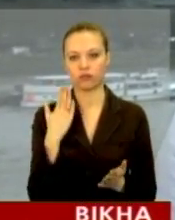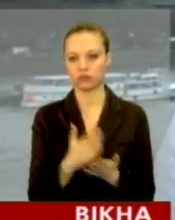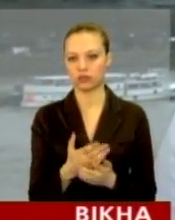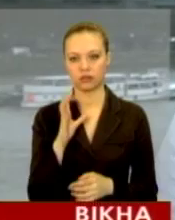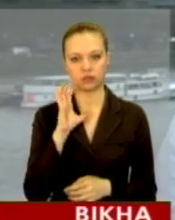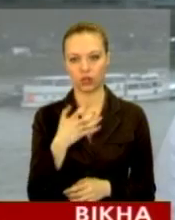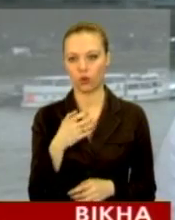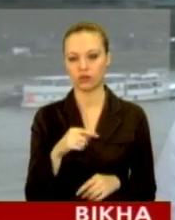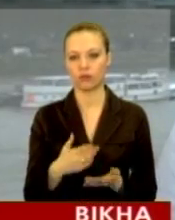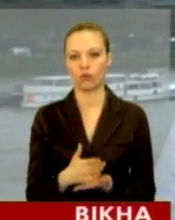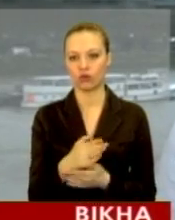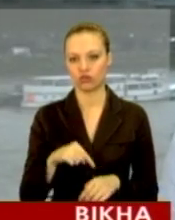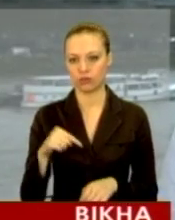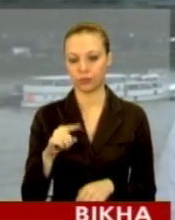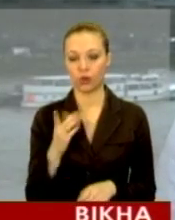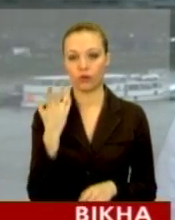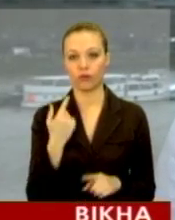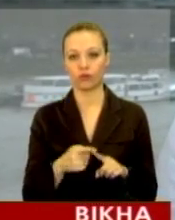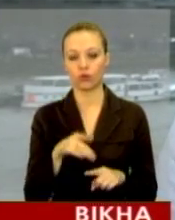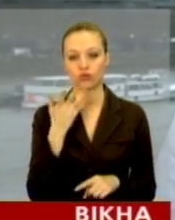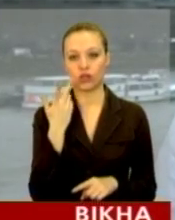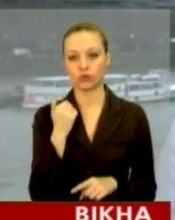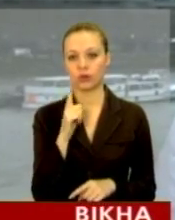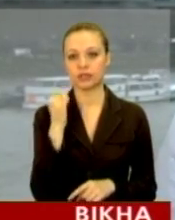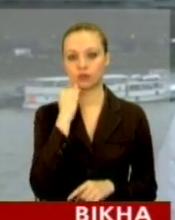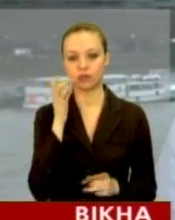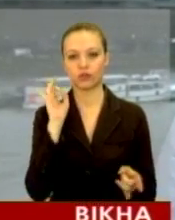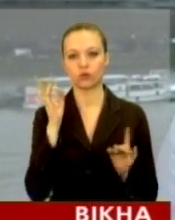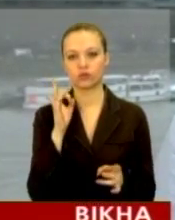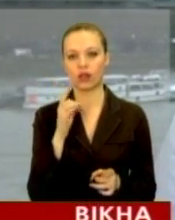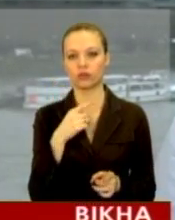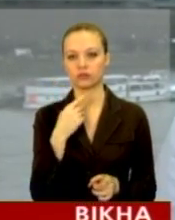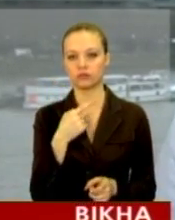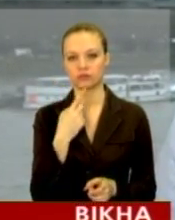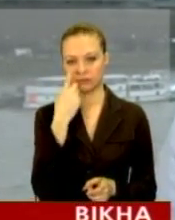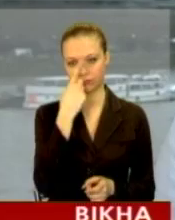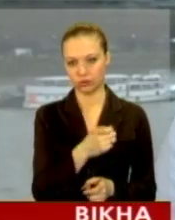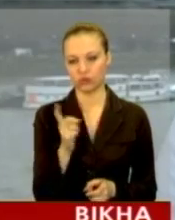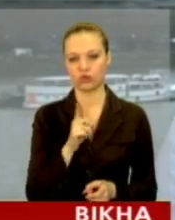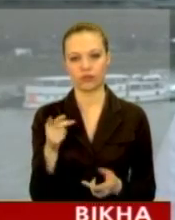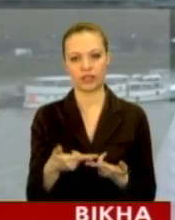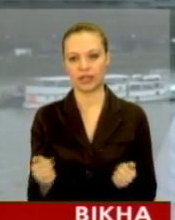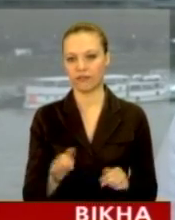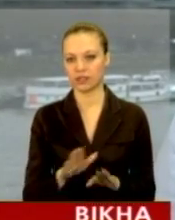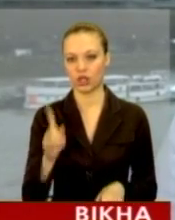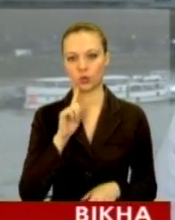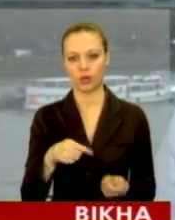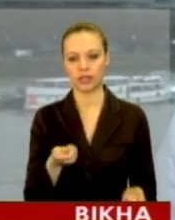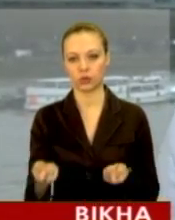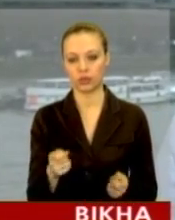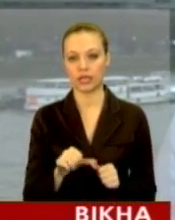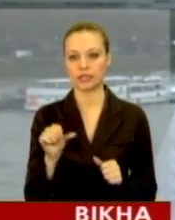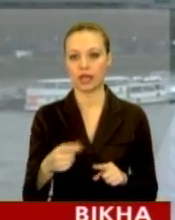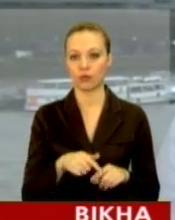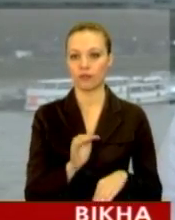серйозним політичним сигналом. Тобто у той час, коли з Москви лунає застереження про те, що вони не визнають український уряд, сам